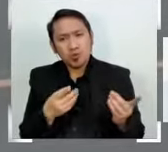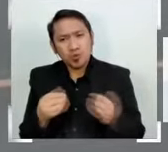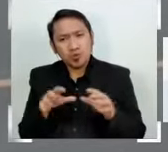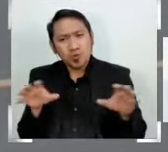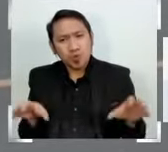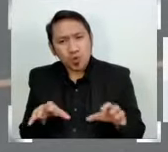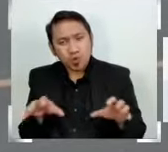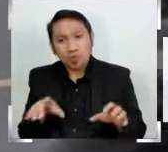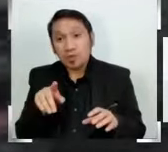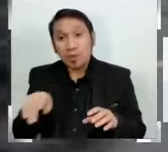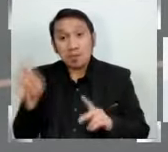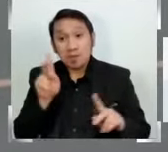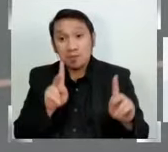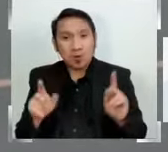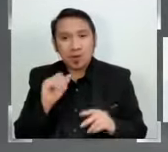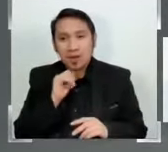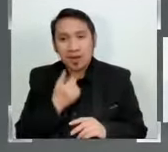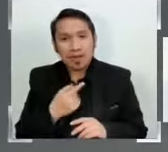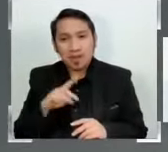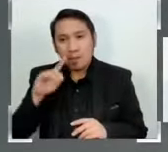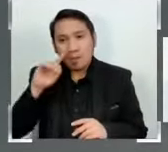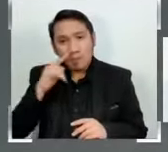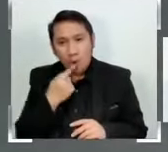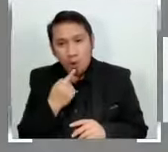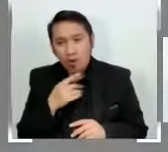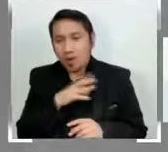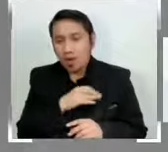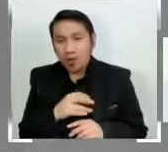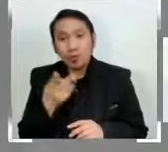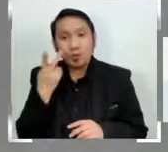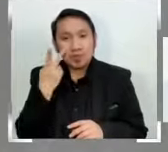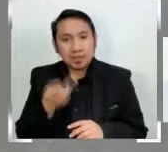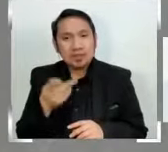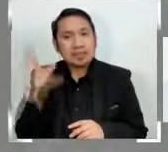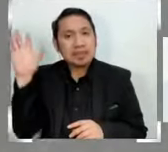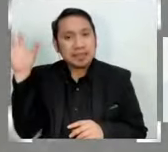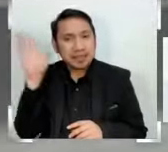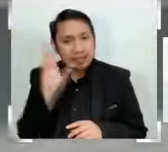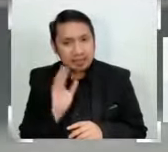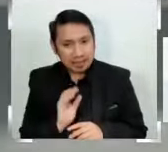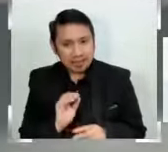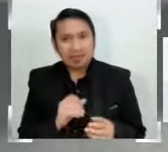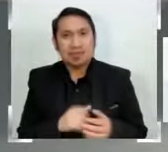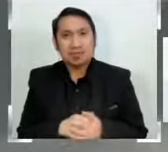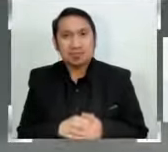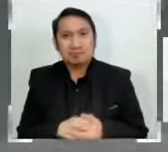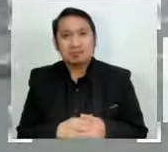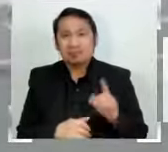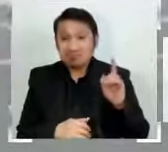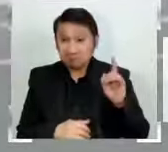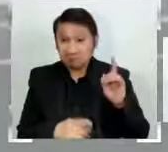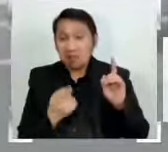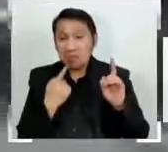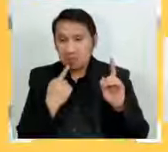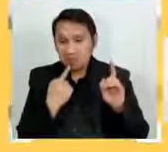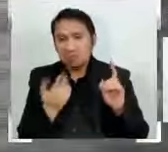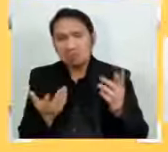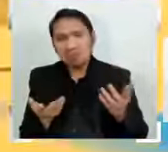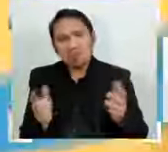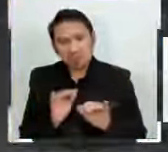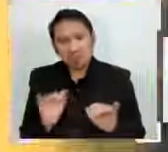at para makakita sila ng kakaiba. Ito na rin daw ang forma ng exercise para maging malakas ang